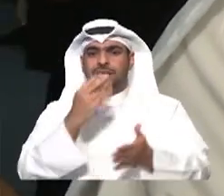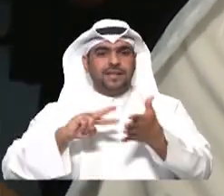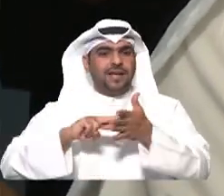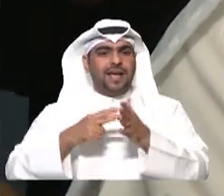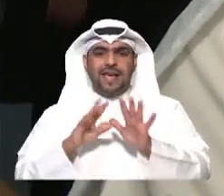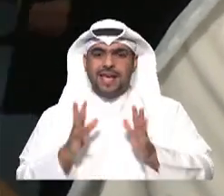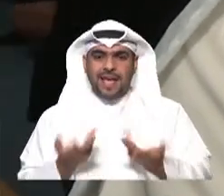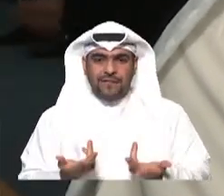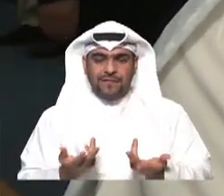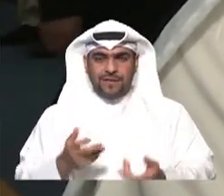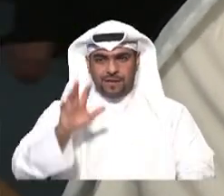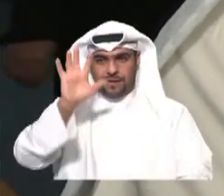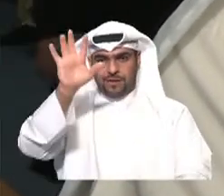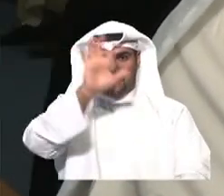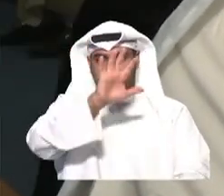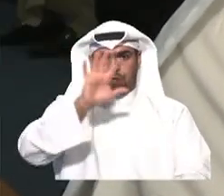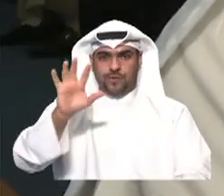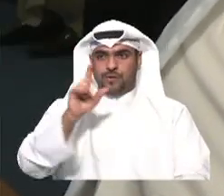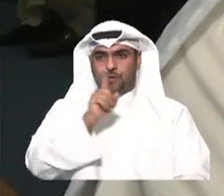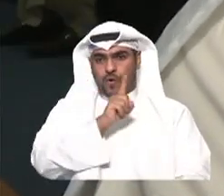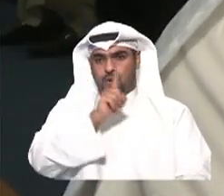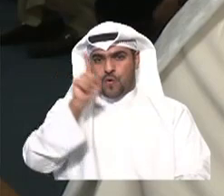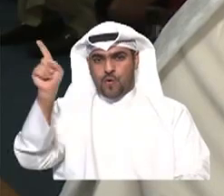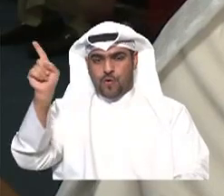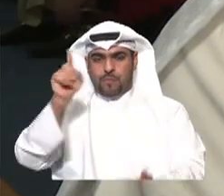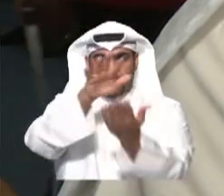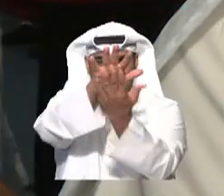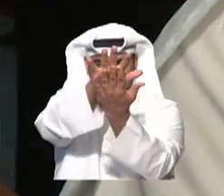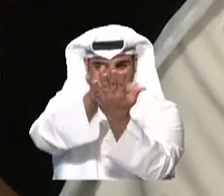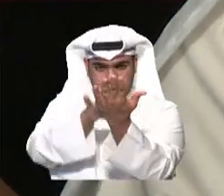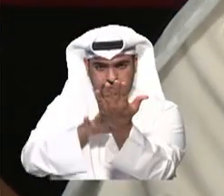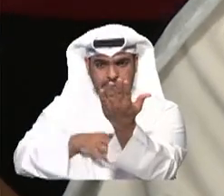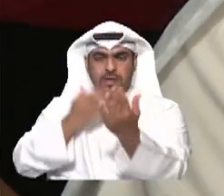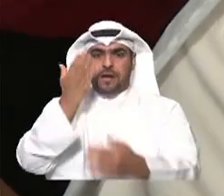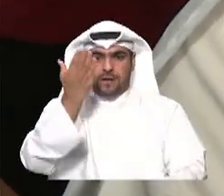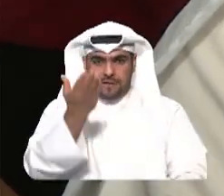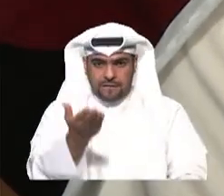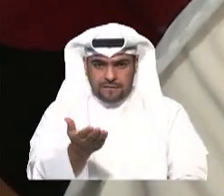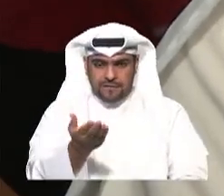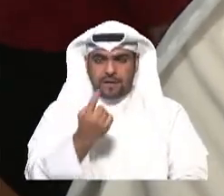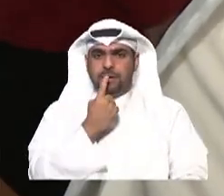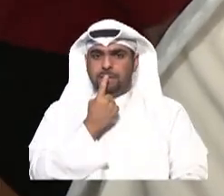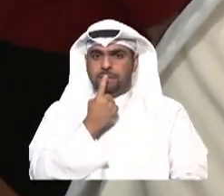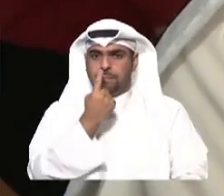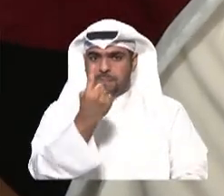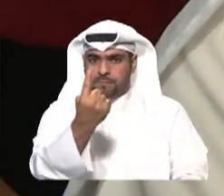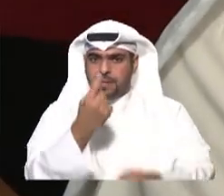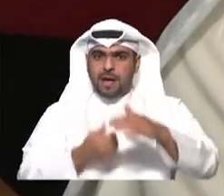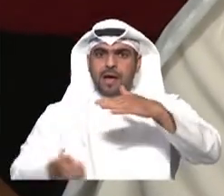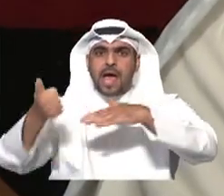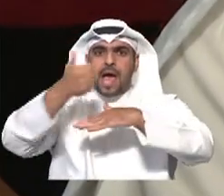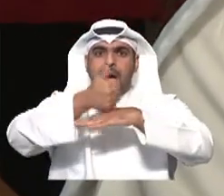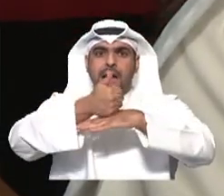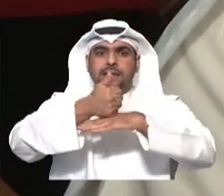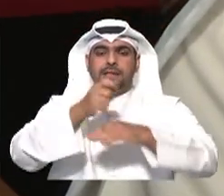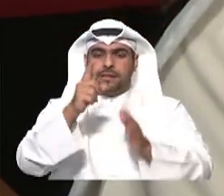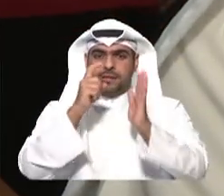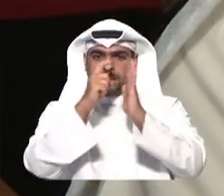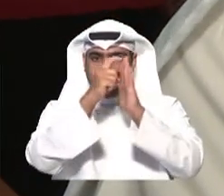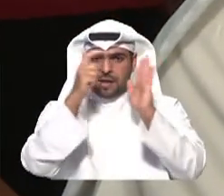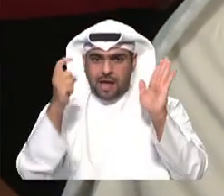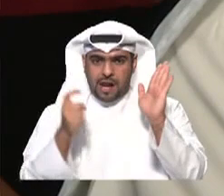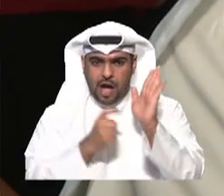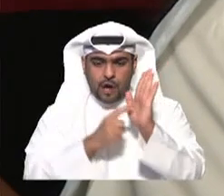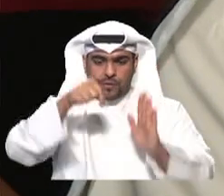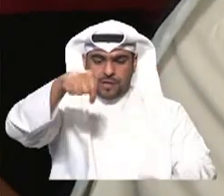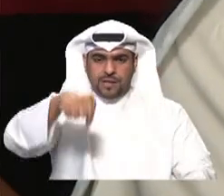الغرب تتكلم عن هذا الجانب، أن المبادئ والقواعد القانونية الموجودة المستقرة الآن والنظم القانونية